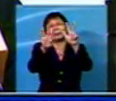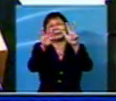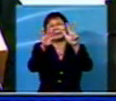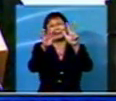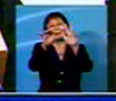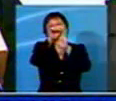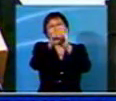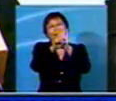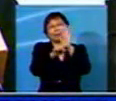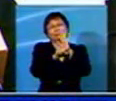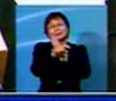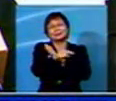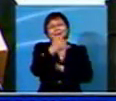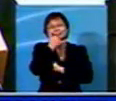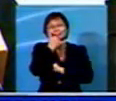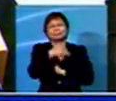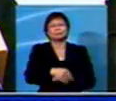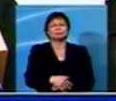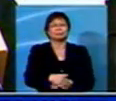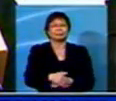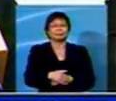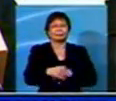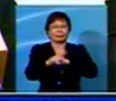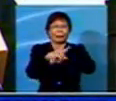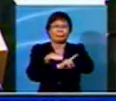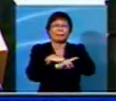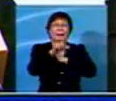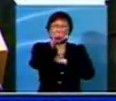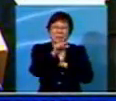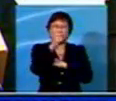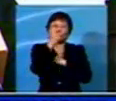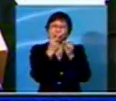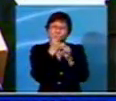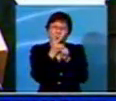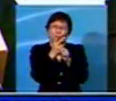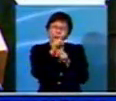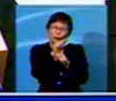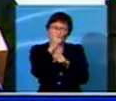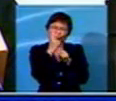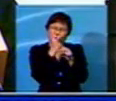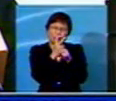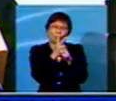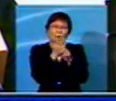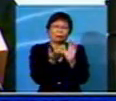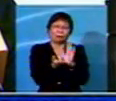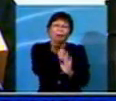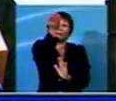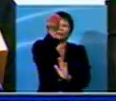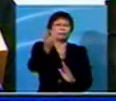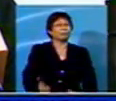T4 di bawah 3.4 ni Minima dia adalah 2 tahun and then dia boleh pergi range up